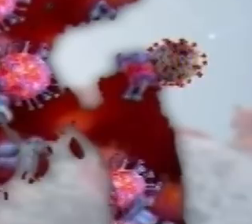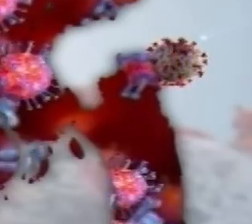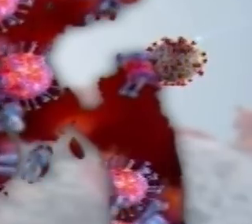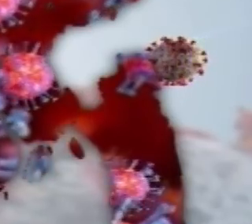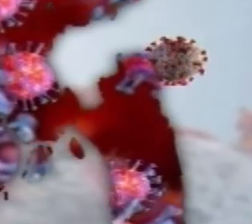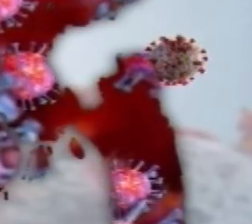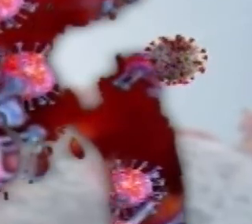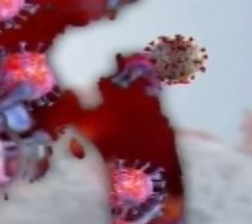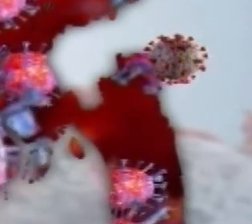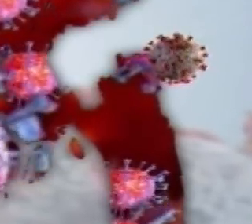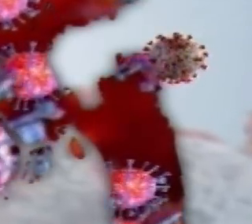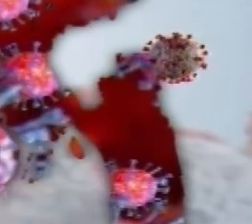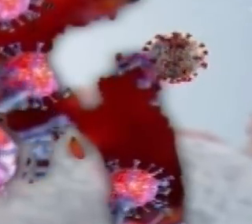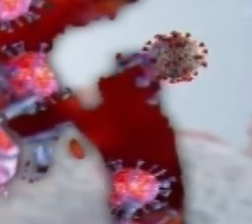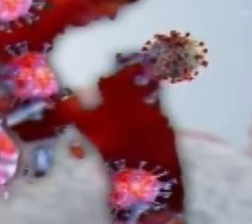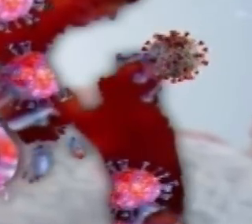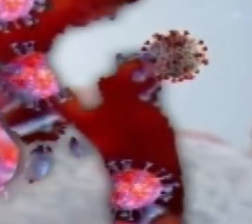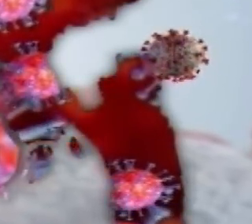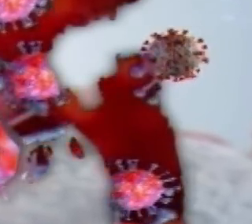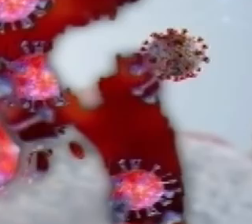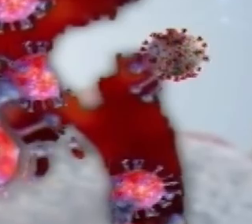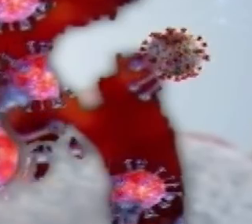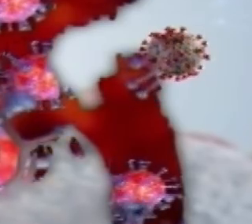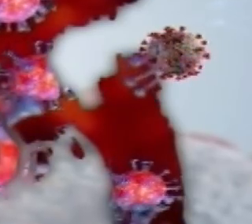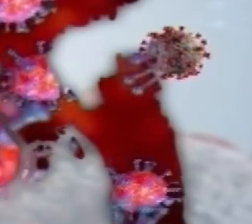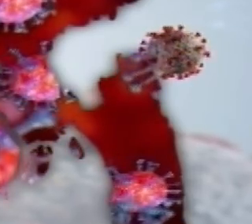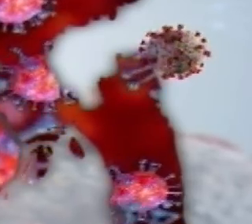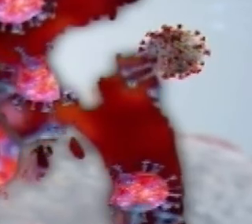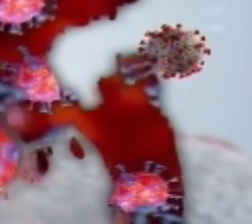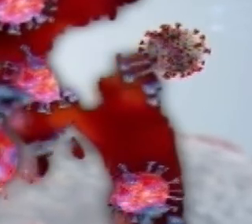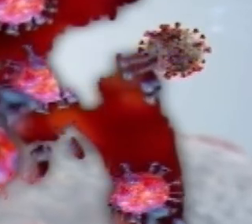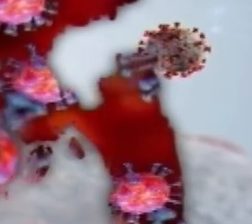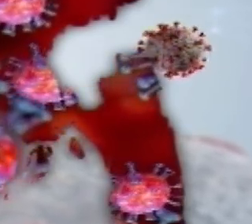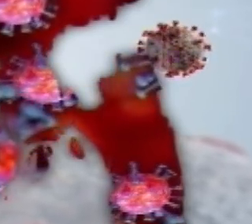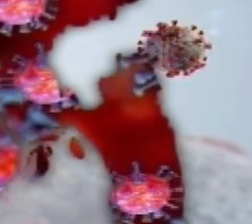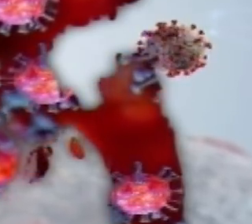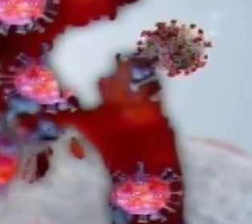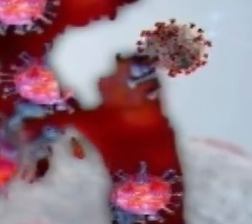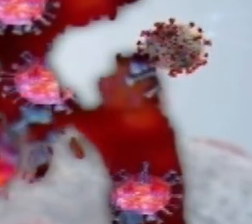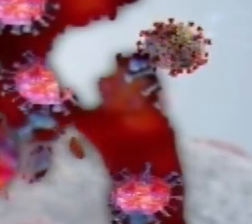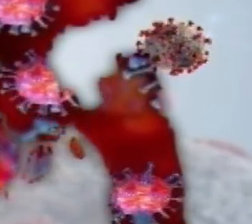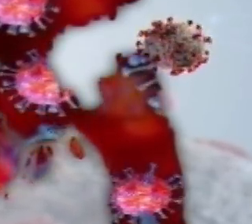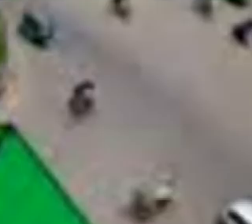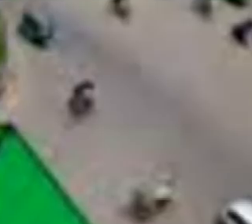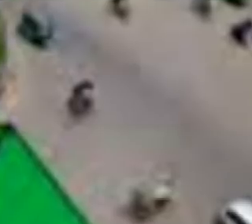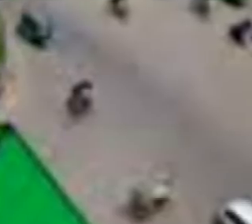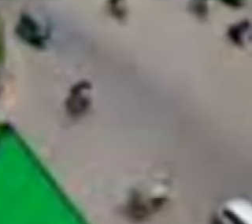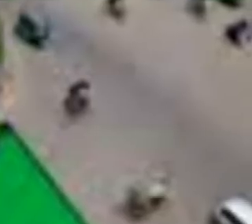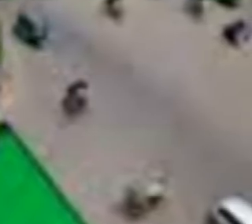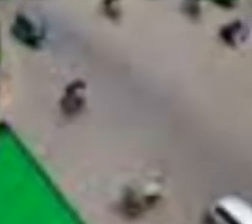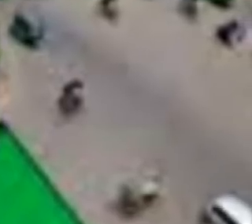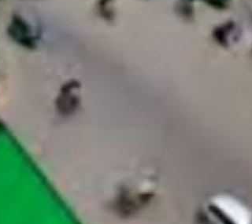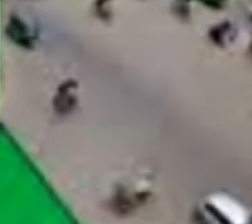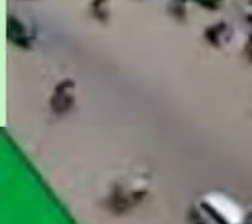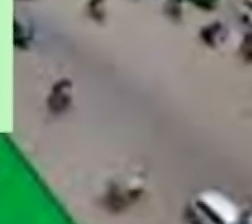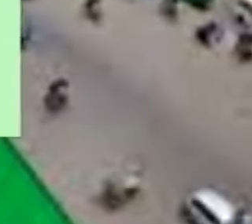বিভাগে মারা গেছেন সবচেয়ে বেশি 30 জন, এরপর চট্টগ্রামে 14 জন। অবস্থা যখন এমন, তখন শুধু রেড জোন